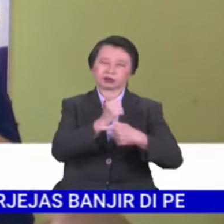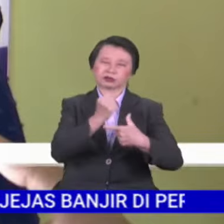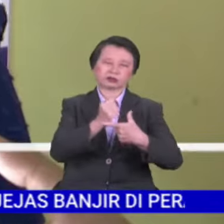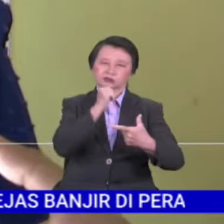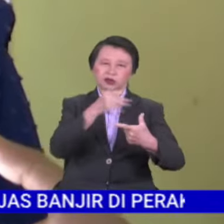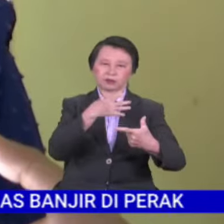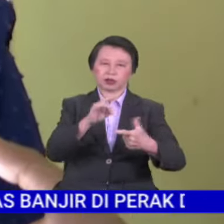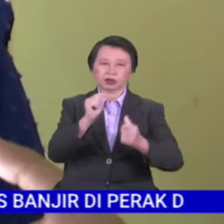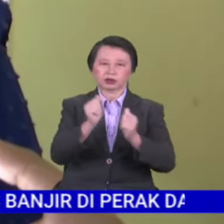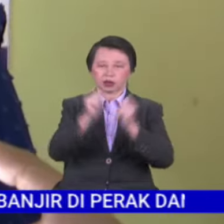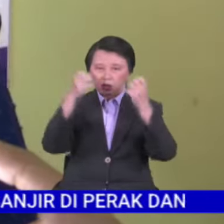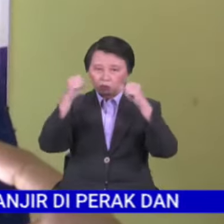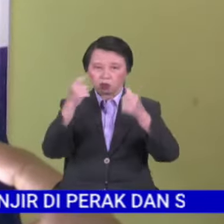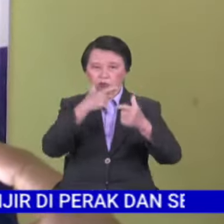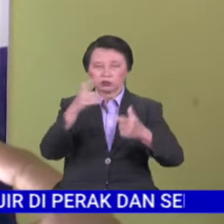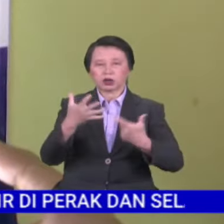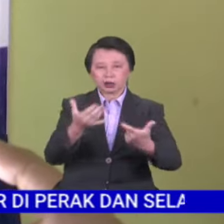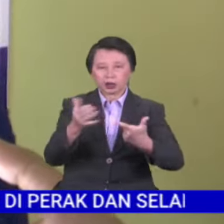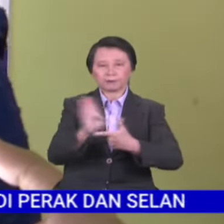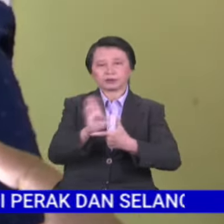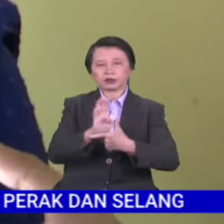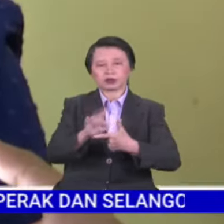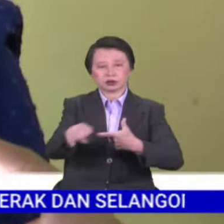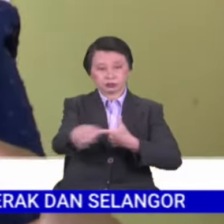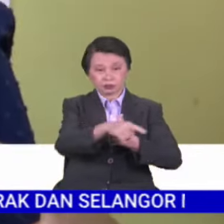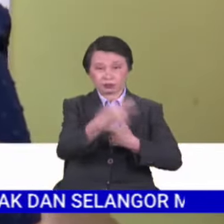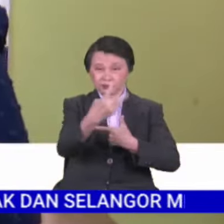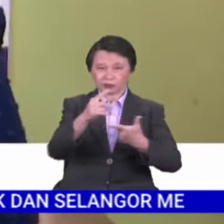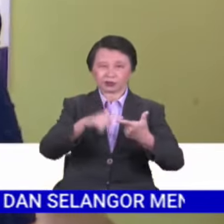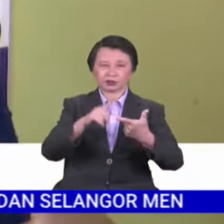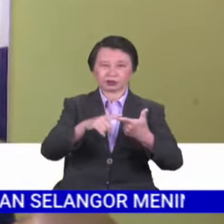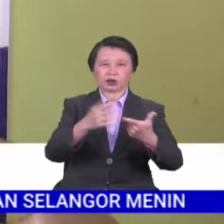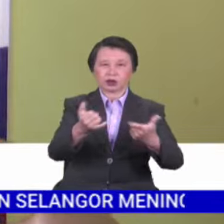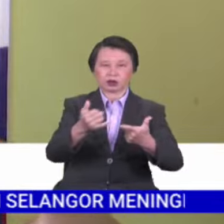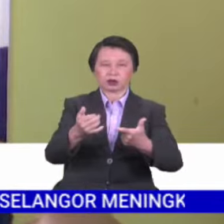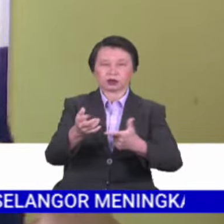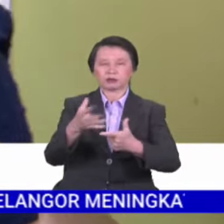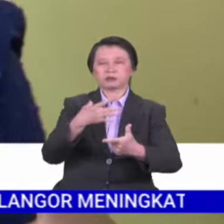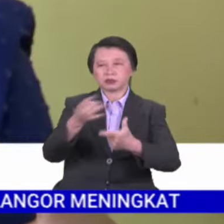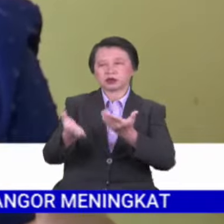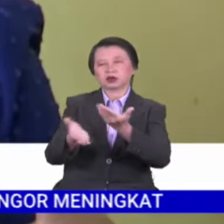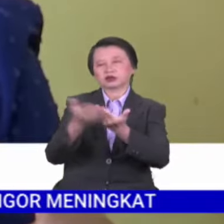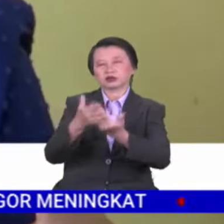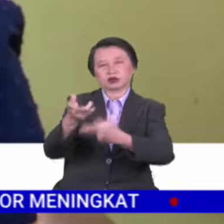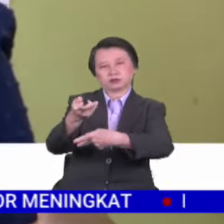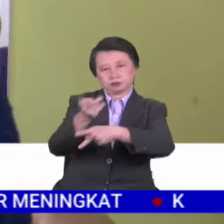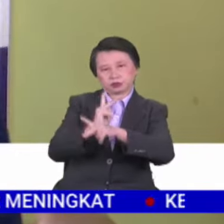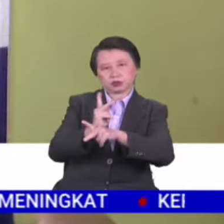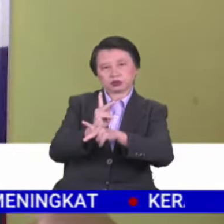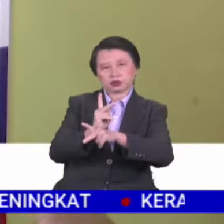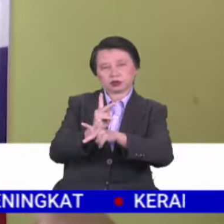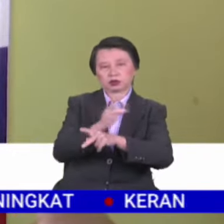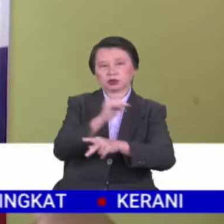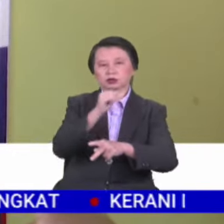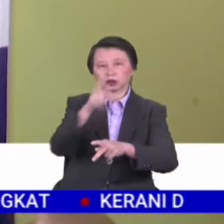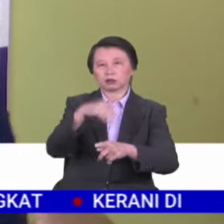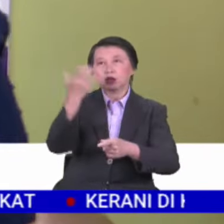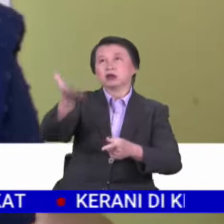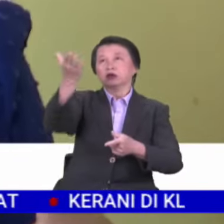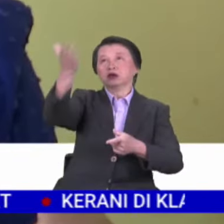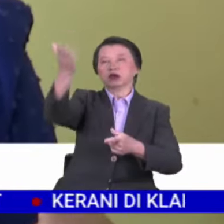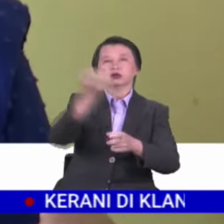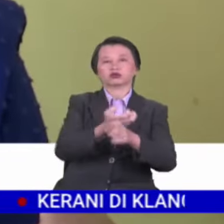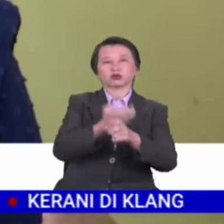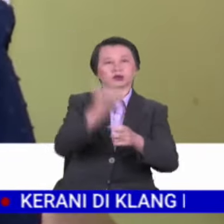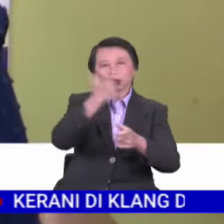bekerja dengan majikan, nak berniaga, dia orang berminat untuk pinjaman yang mudah dan mesra dan tak banyak birokrasi.